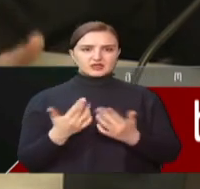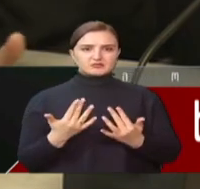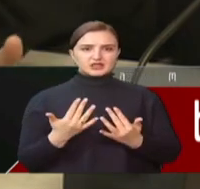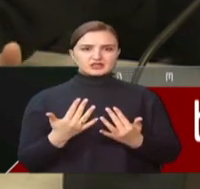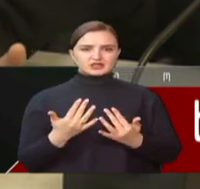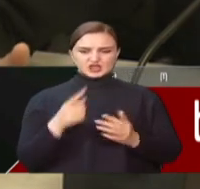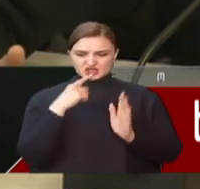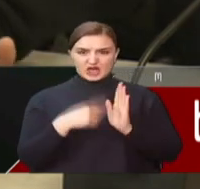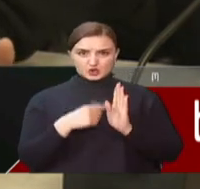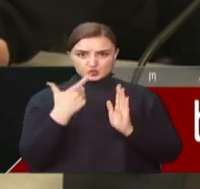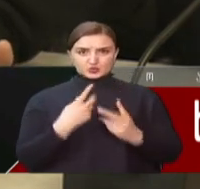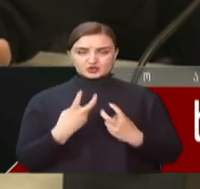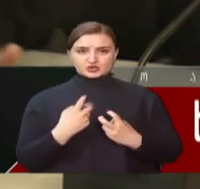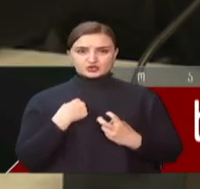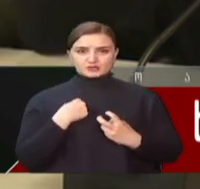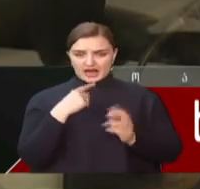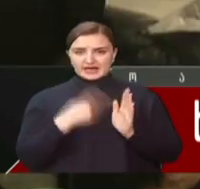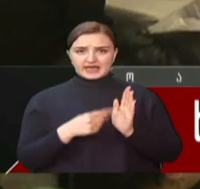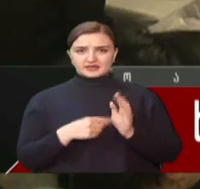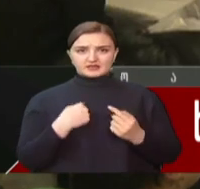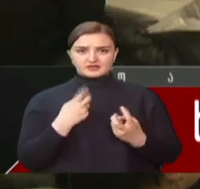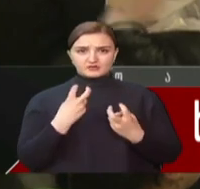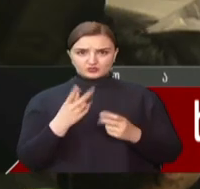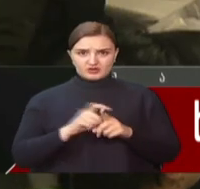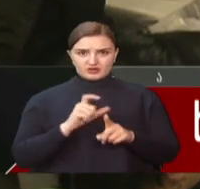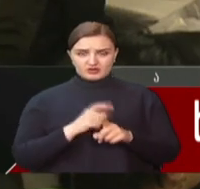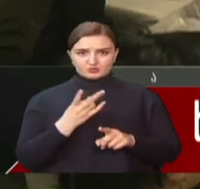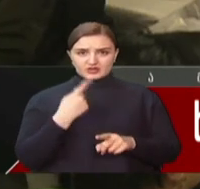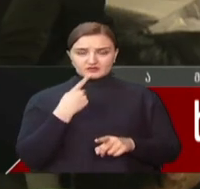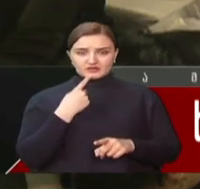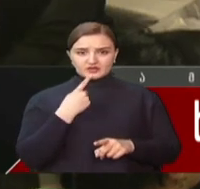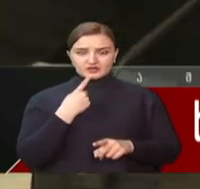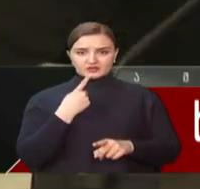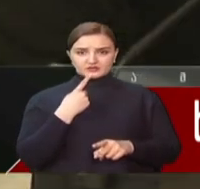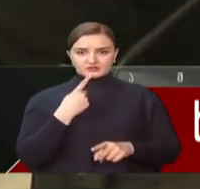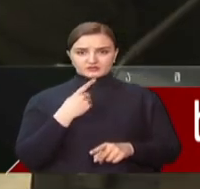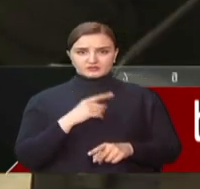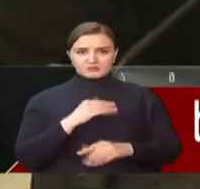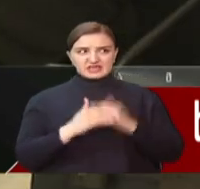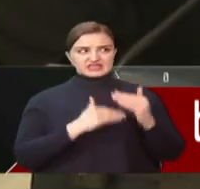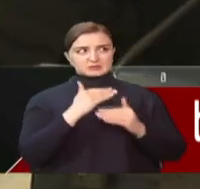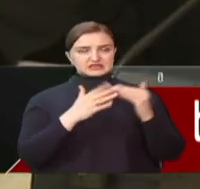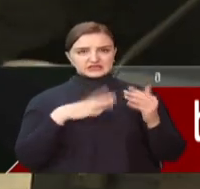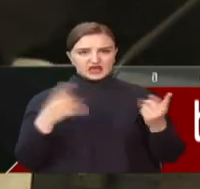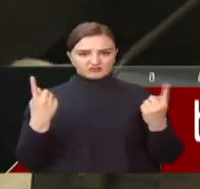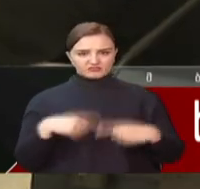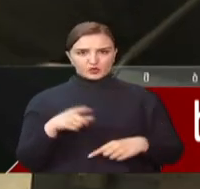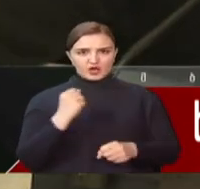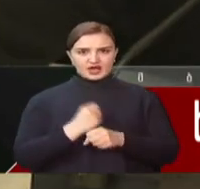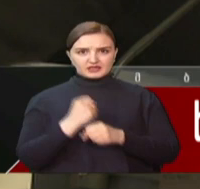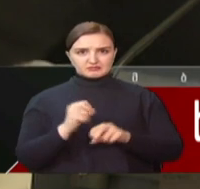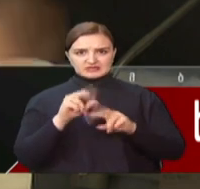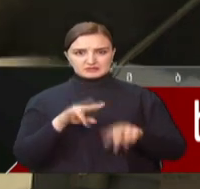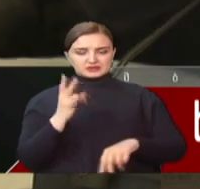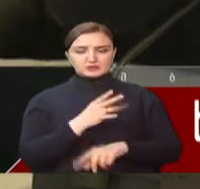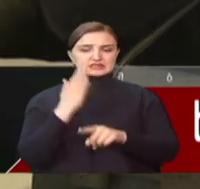ხო და ჯაშუში ვიყავი და აგენტი ვიყავი და ეს უნდა მიძახოთ მე? პერსპექტივას უკლავთ ამ ქვეყანას. მაშინ